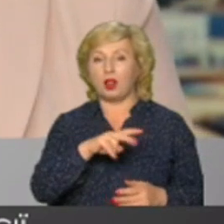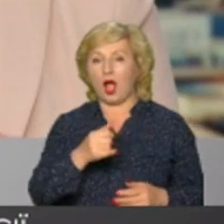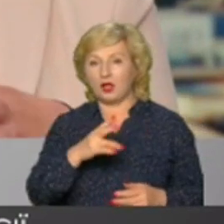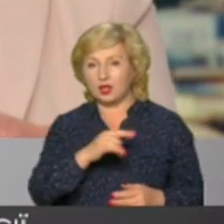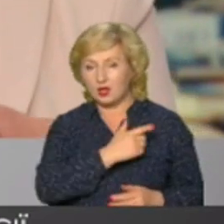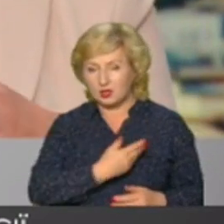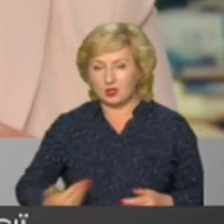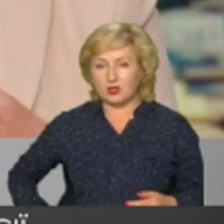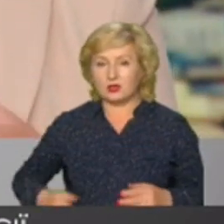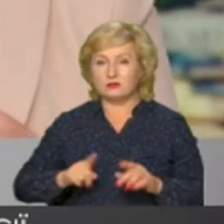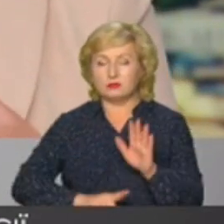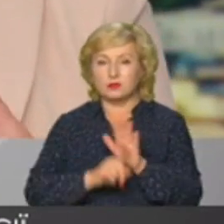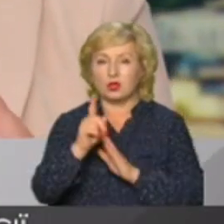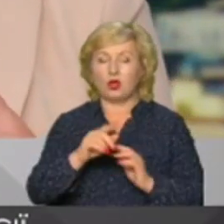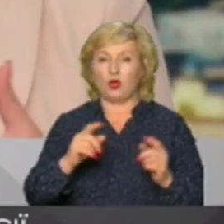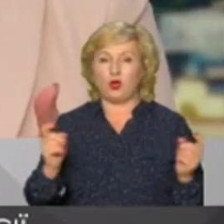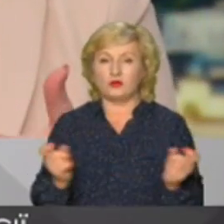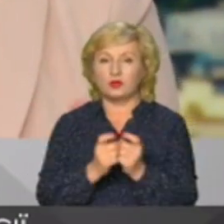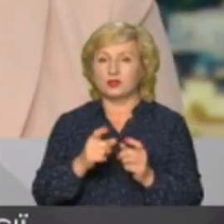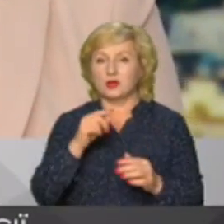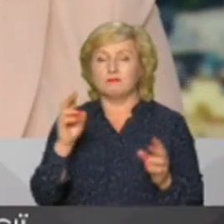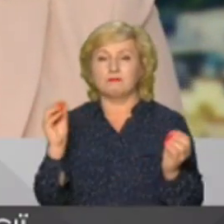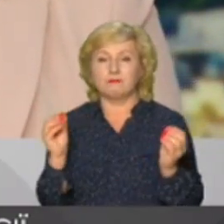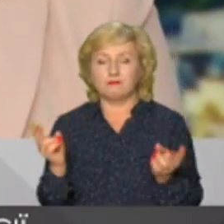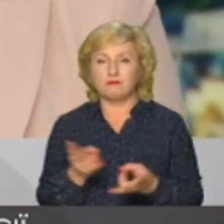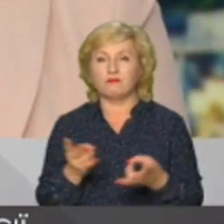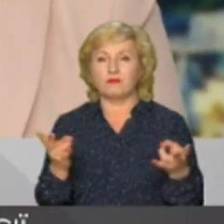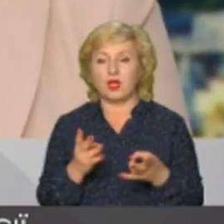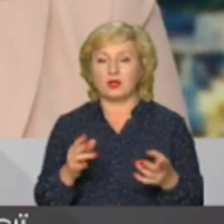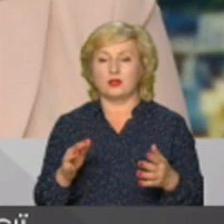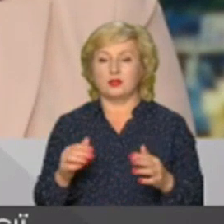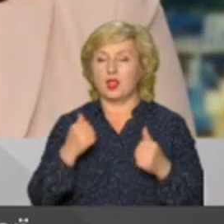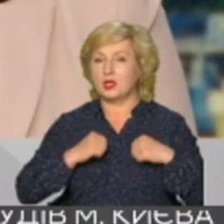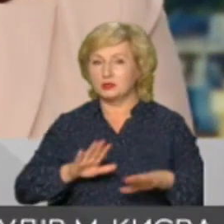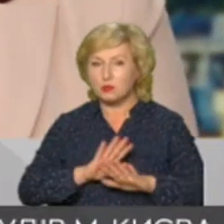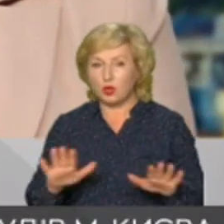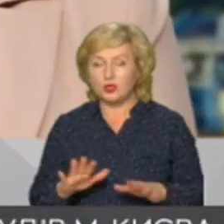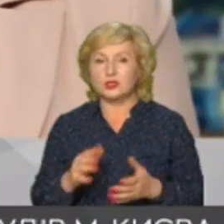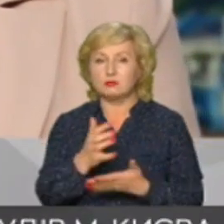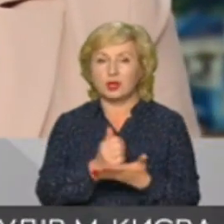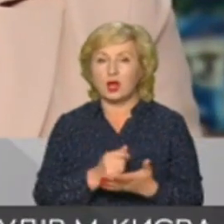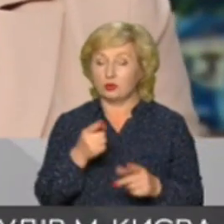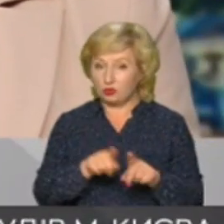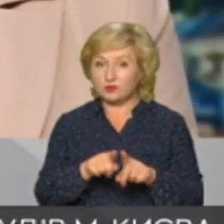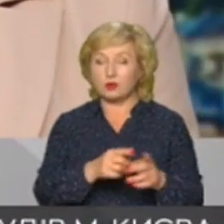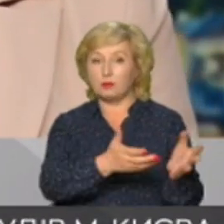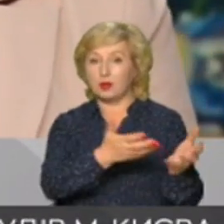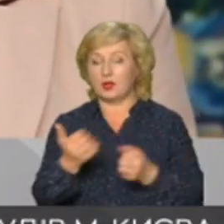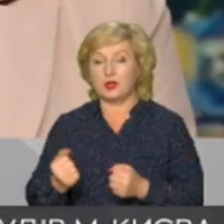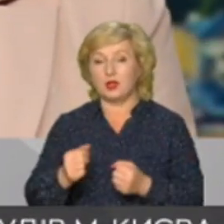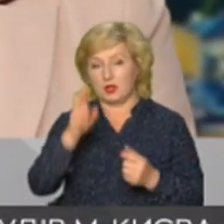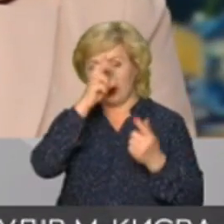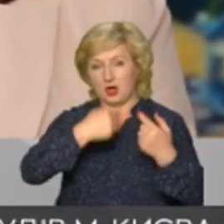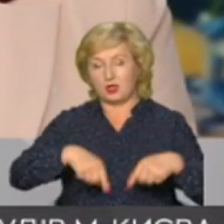оцей тліючий, скажімо так, неспокій, він навіть досі зберігається. Але тим не менше ці країни прийняли до НАТО. Чому було прийнято